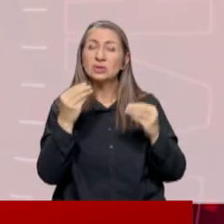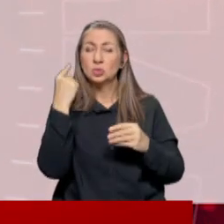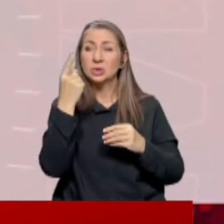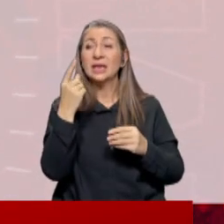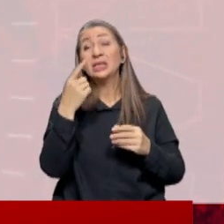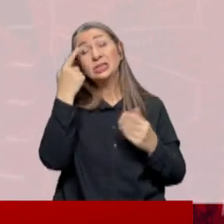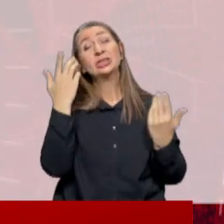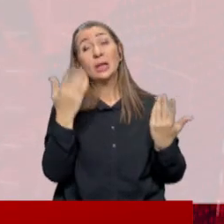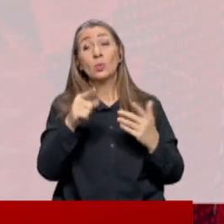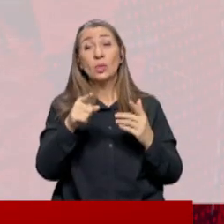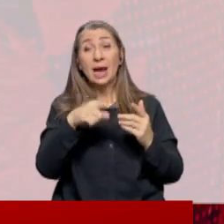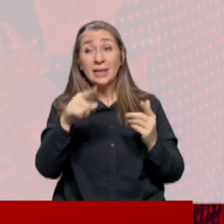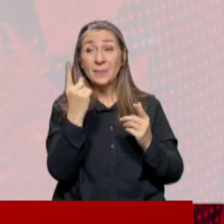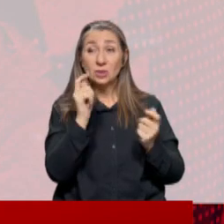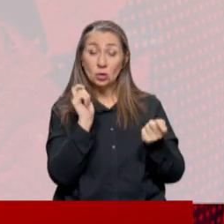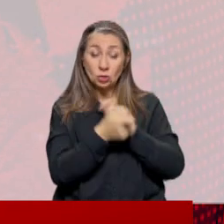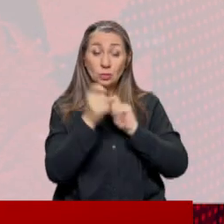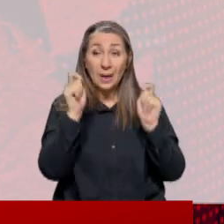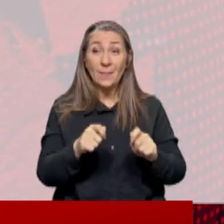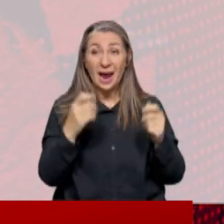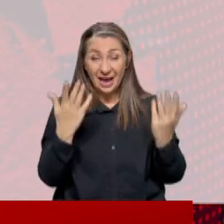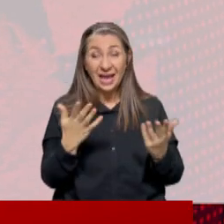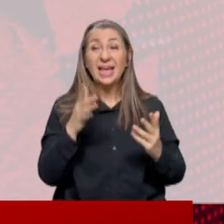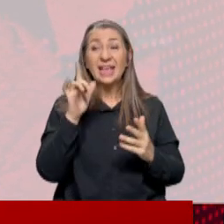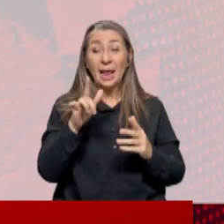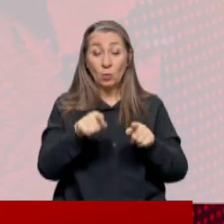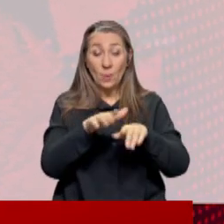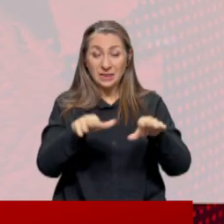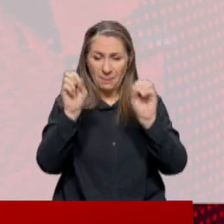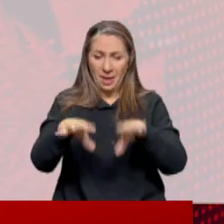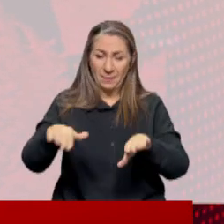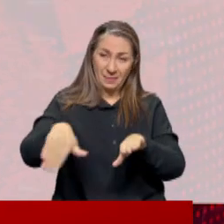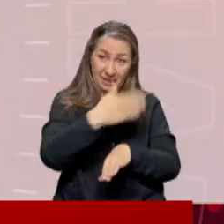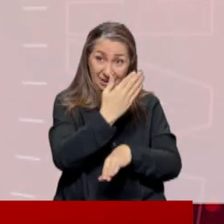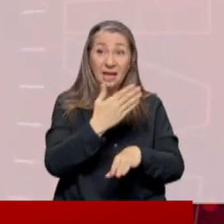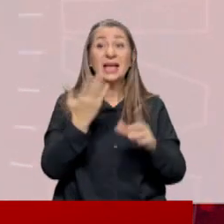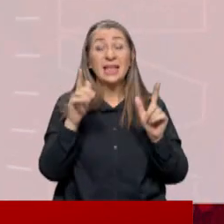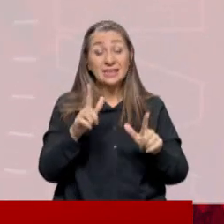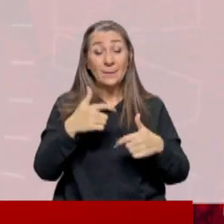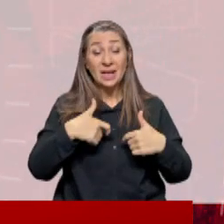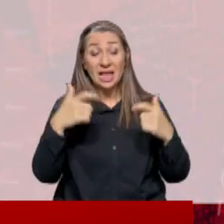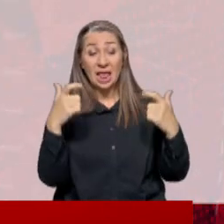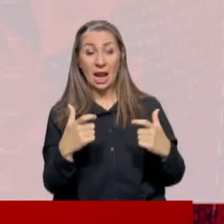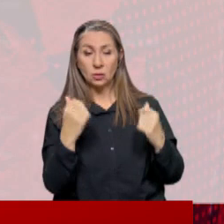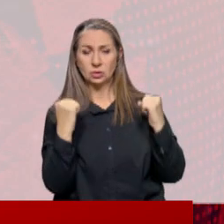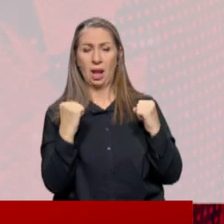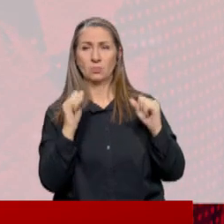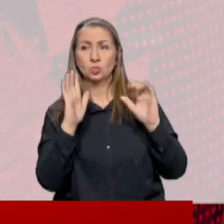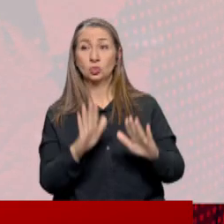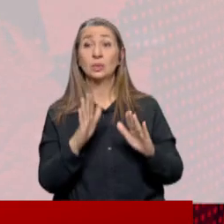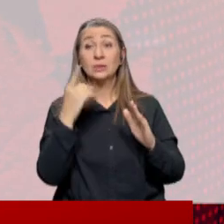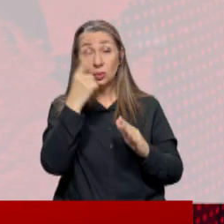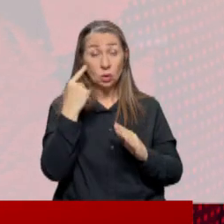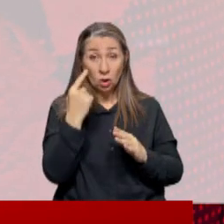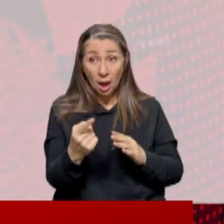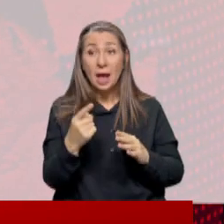Temenni ederiz ki bunlar da bir dönüşüm yapmak suretiyle gerek bu masayı terk etmek, gerekse milli ve yerli bir duruş sergilemek